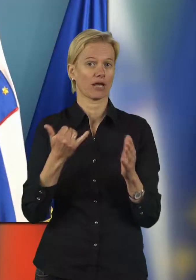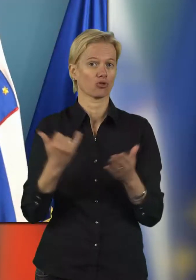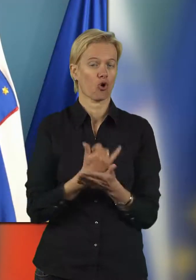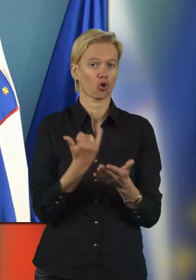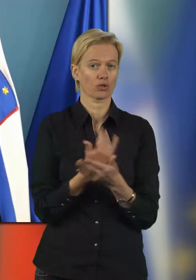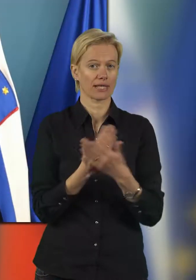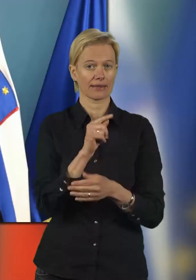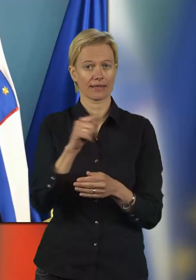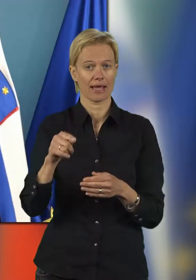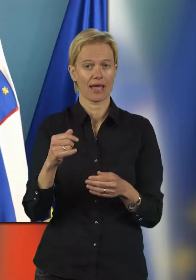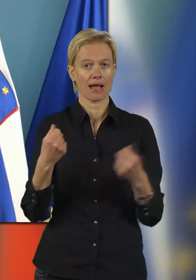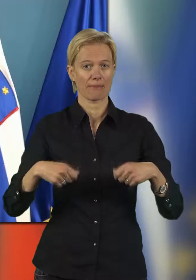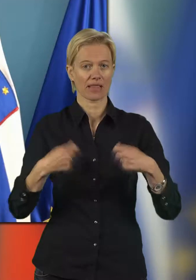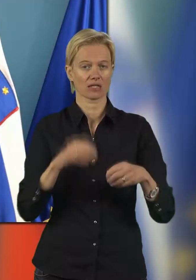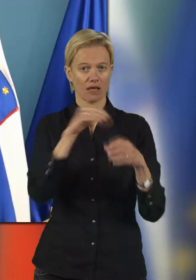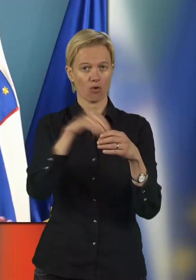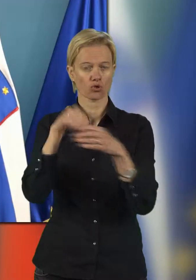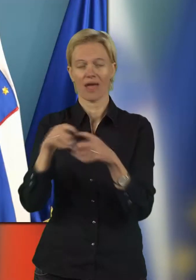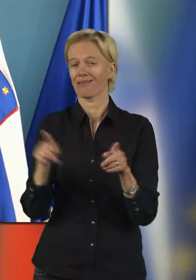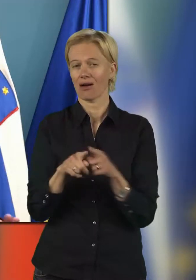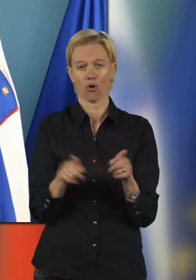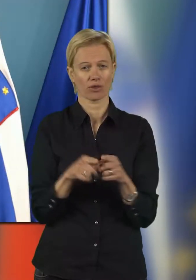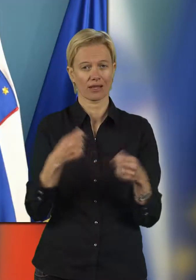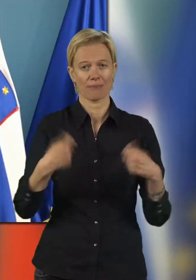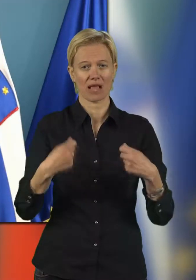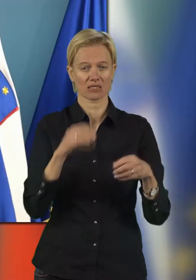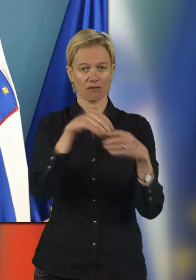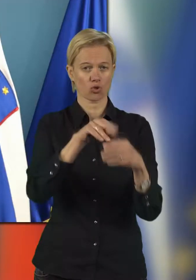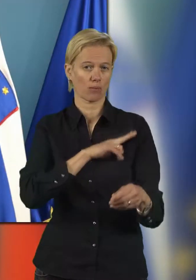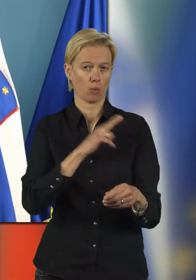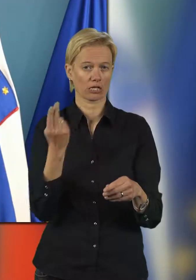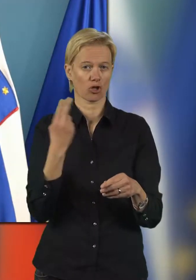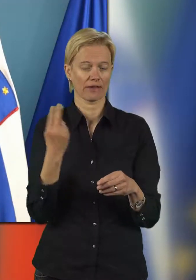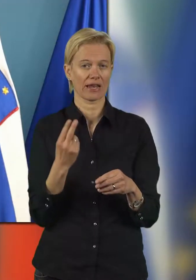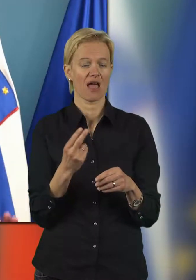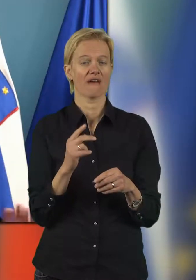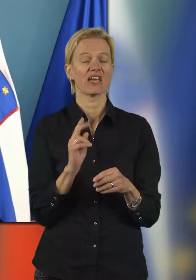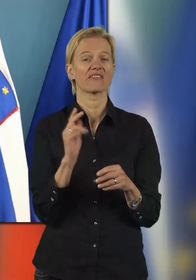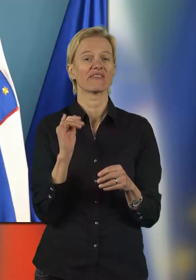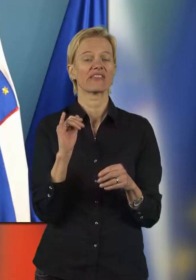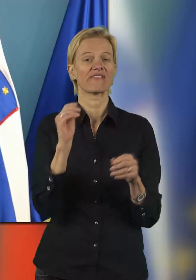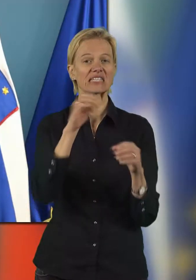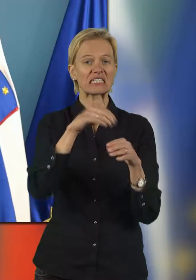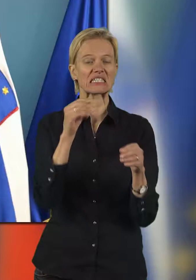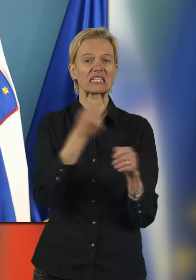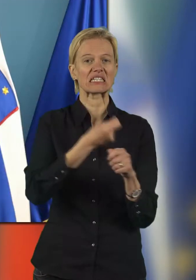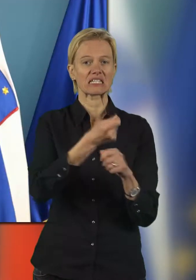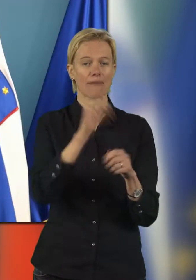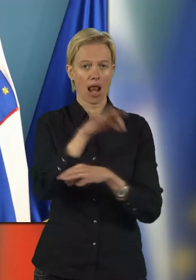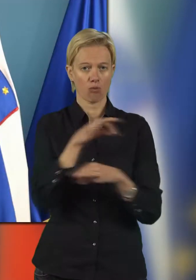In kakšen je donos za te kapitalske vložke, enak kot za kapitalski vložek Republike Slovenije in sicer je v investicijskem